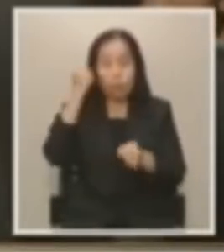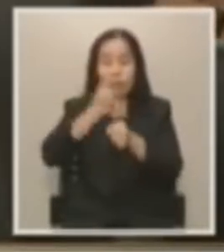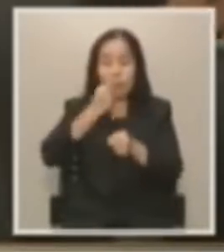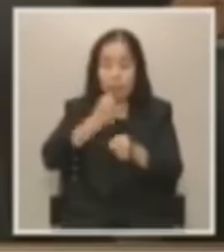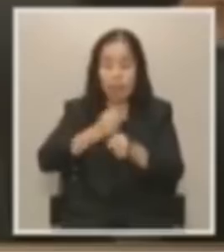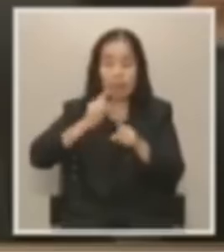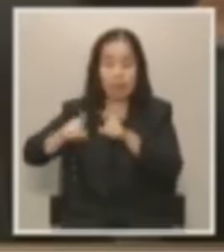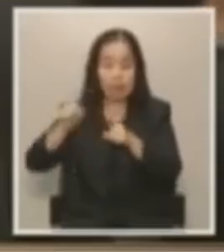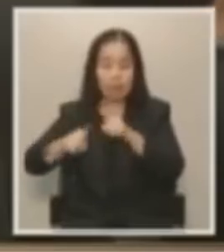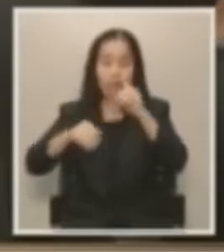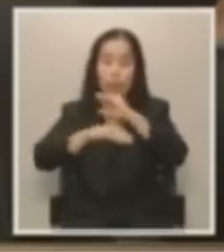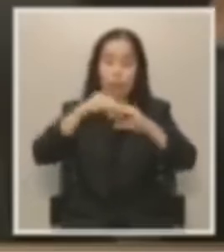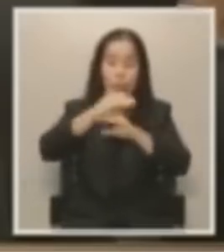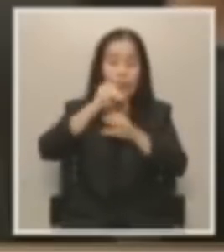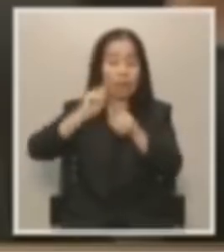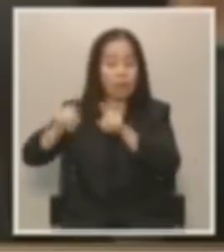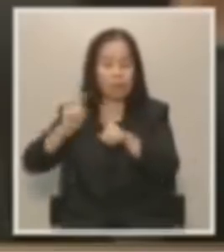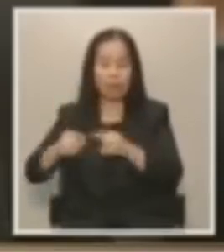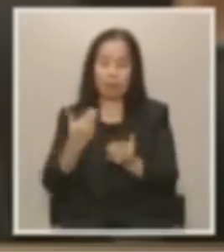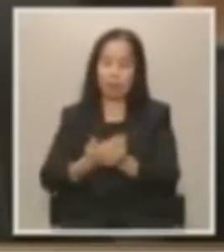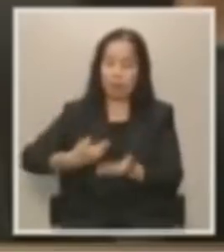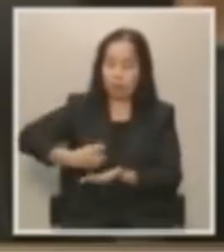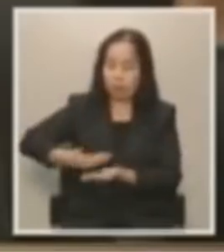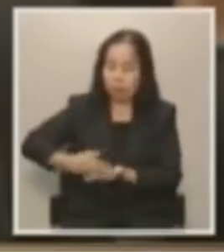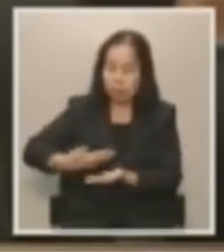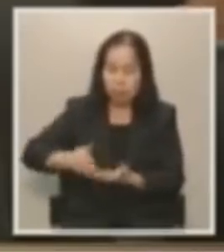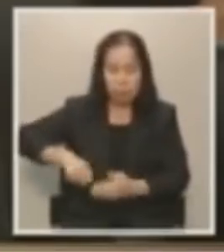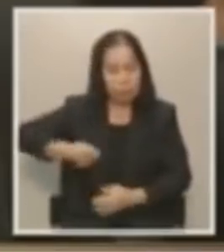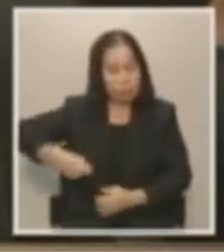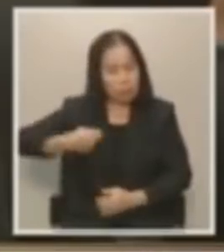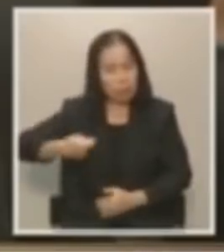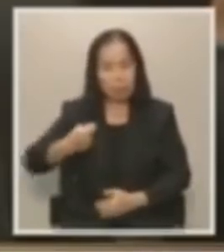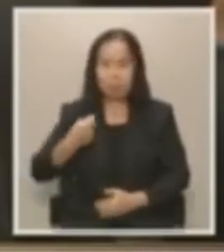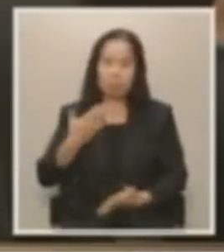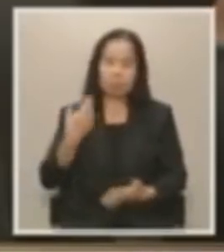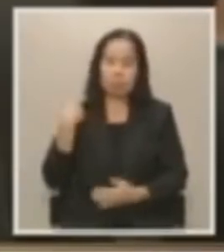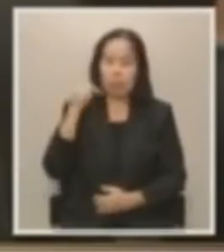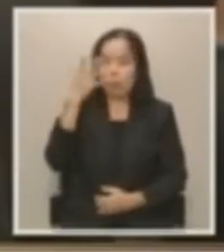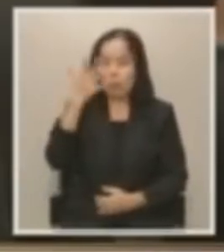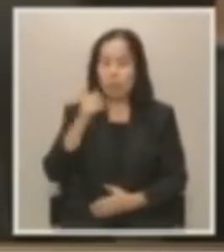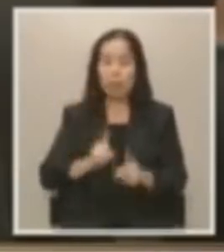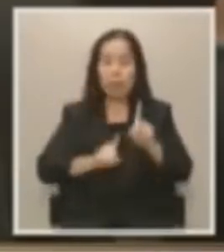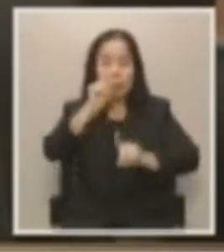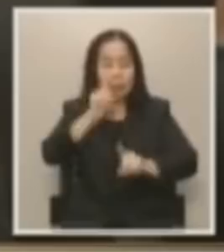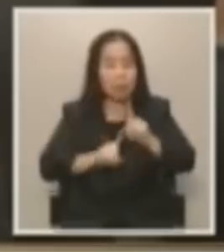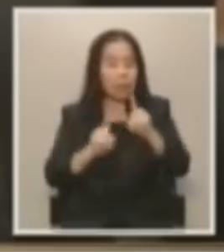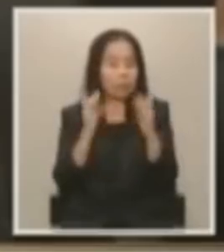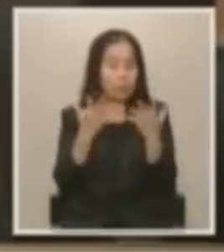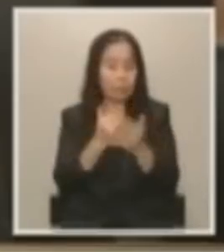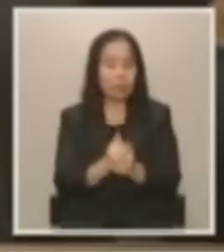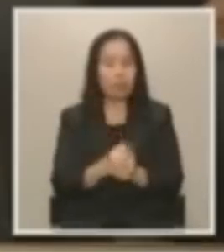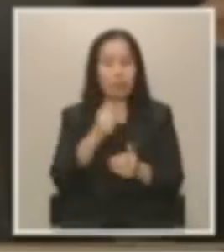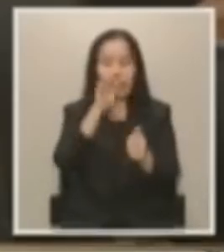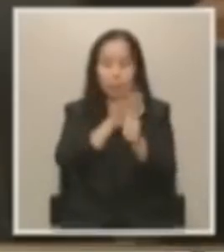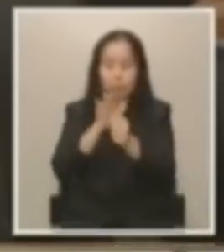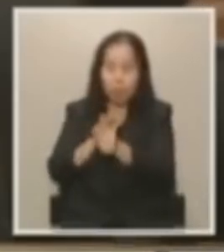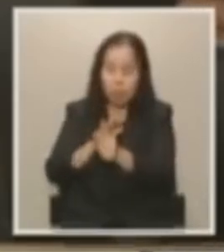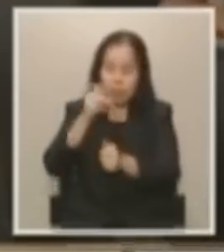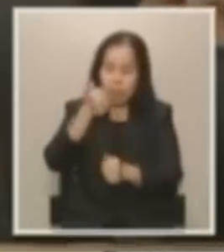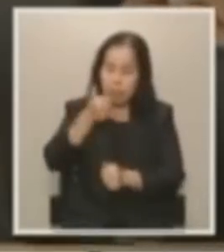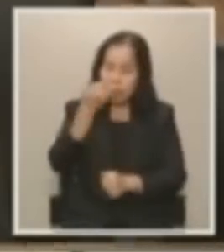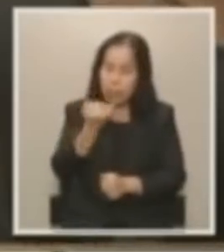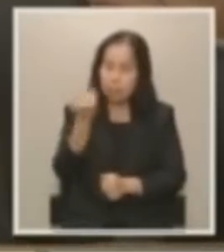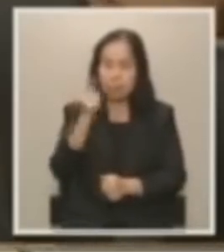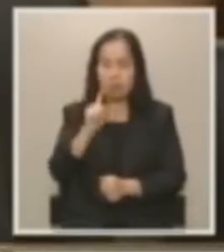ำโครงการที่สิ้นเปลืองงบประมาณไปและไม่ได้มีการติดตามผลไม่ได้มีการดูแลคุณภา